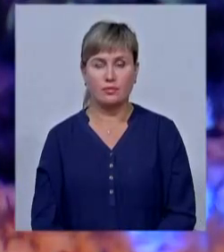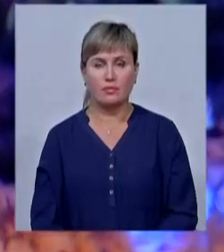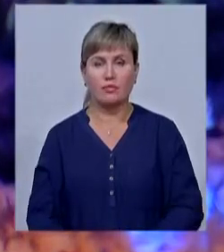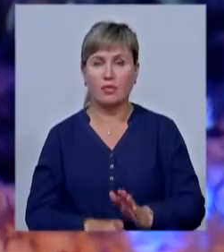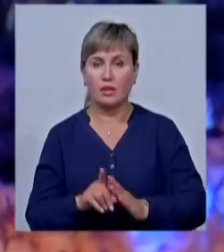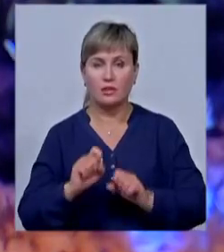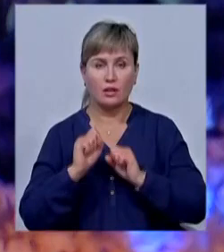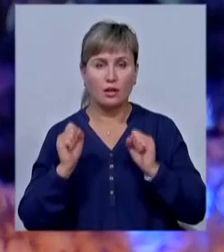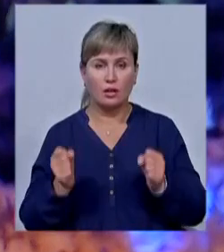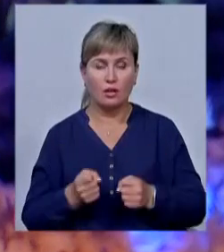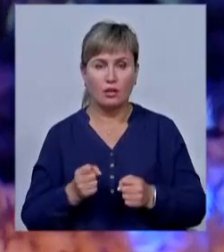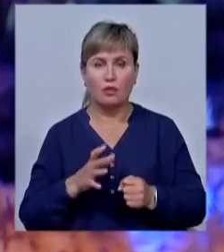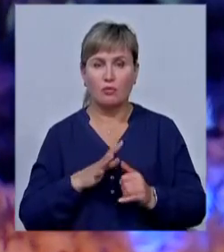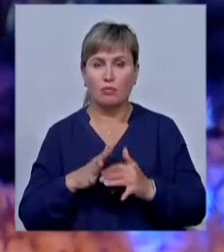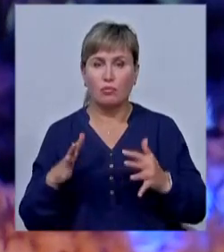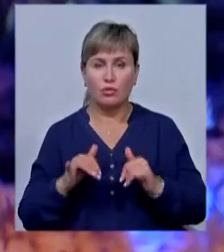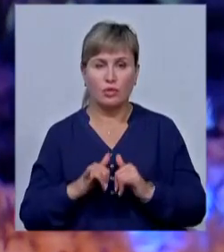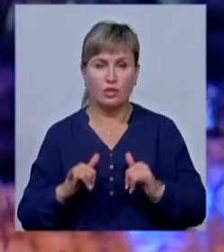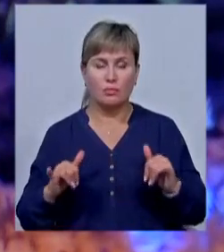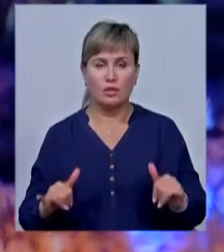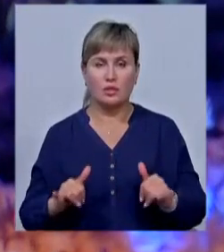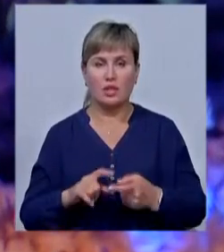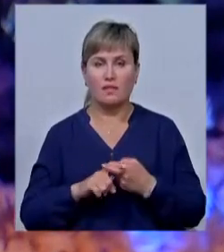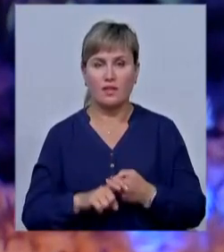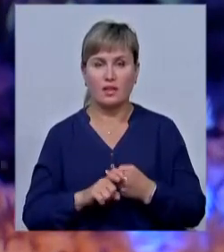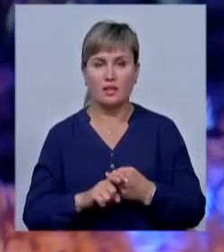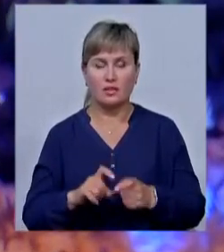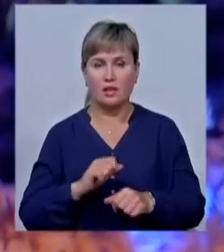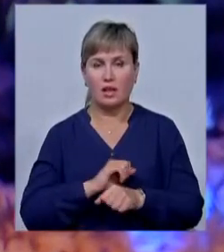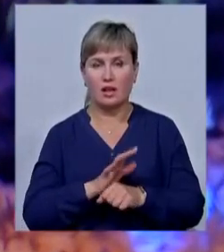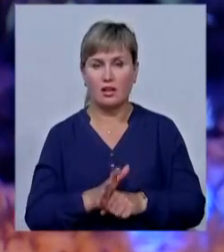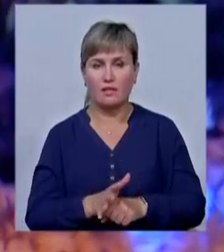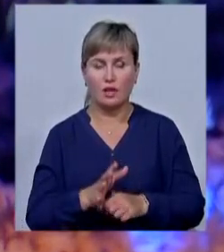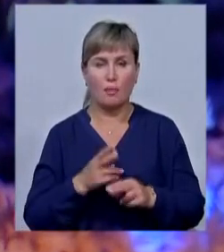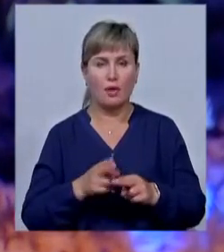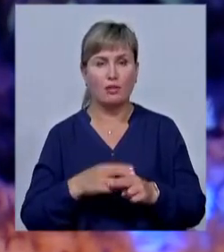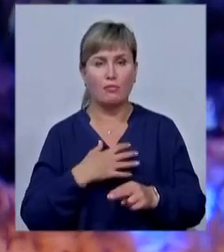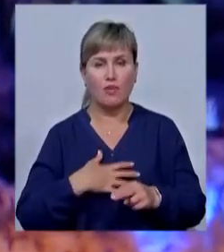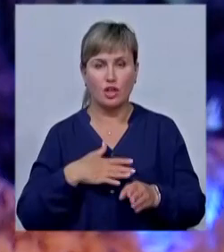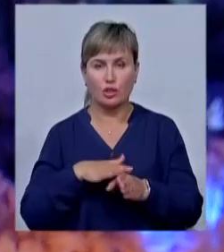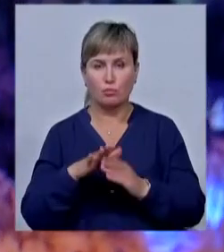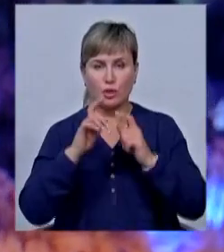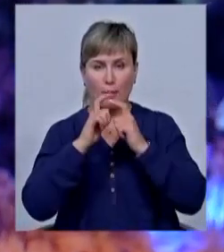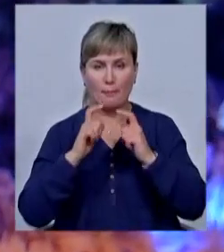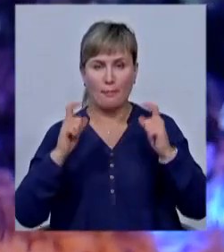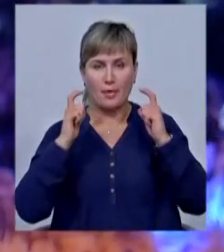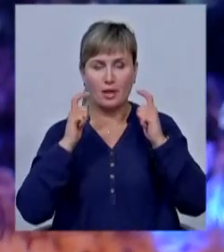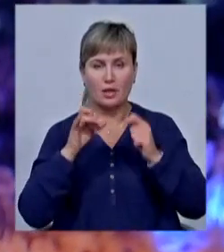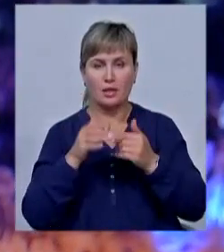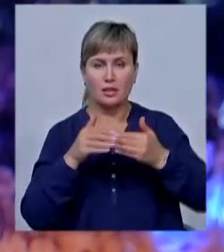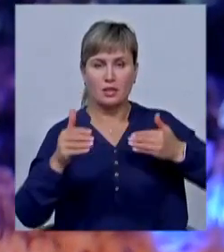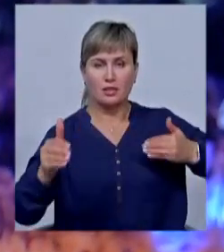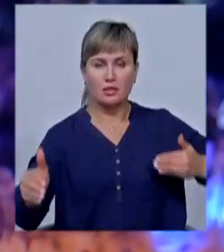Наступившие холода служат благоприятной средой для распространения инфекции, включая коронавирус. Поэтому важно соблюдать масочный режим и